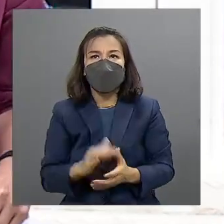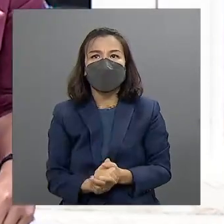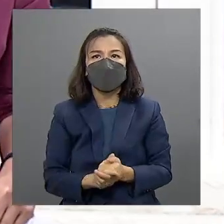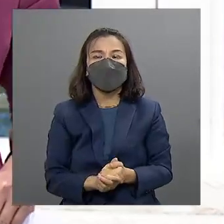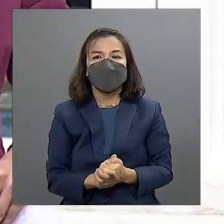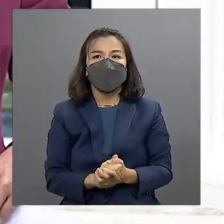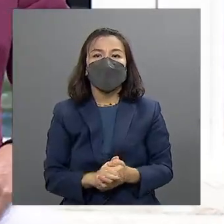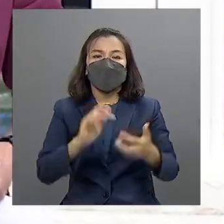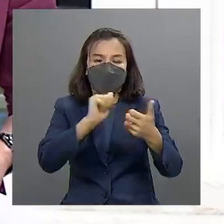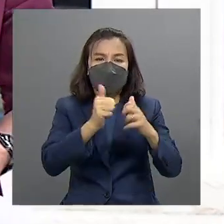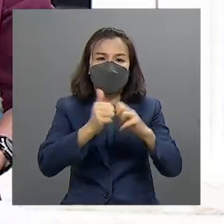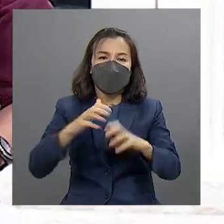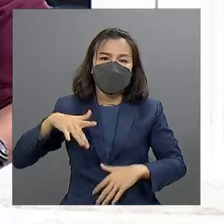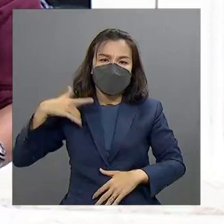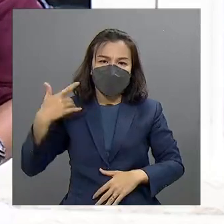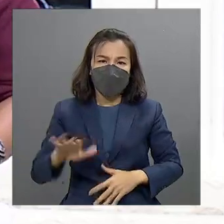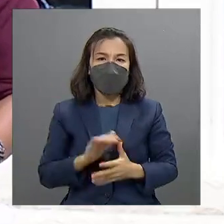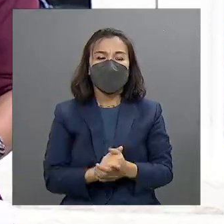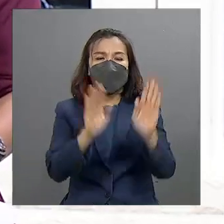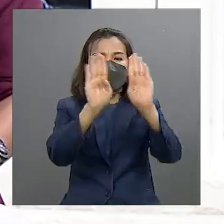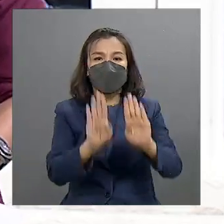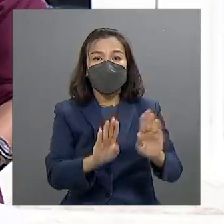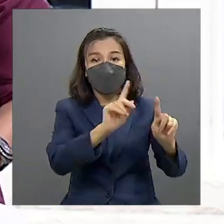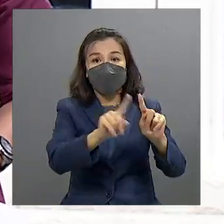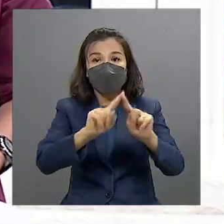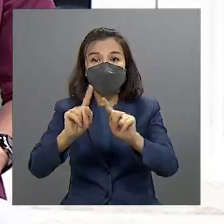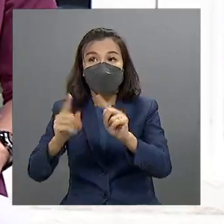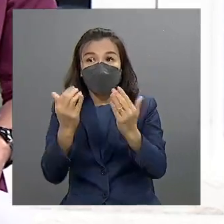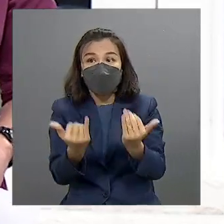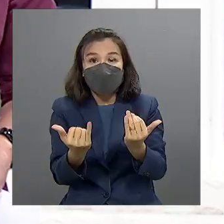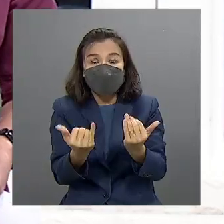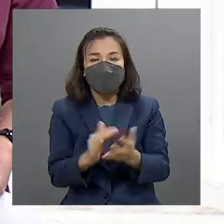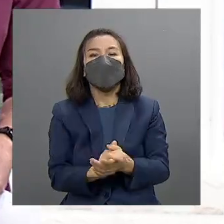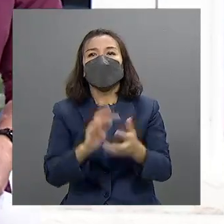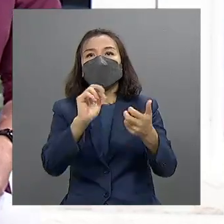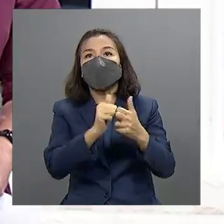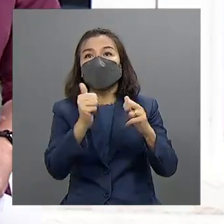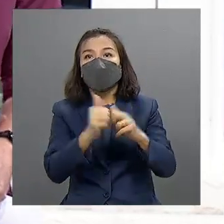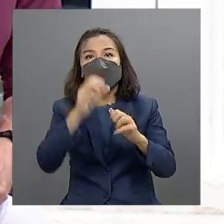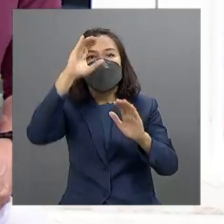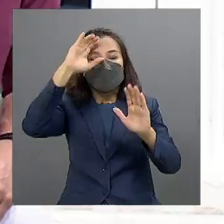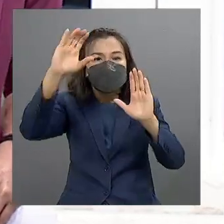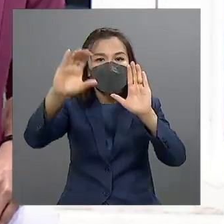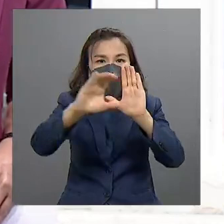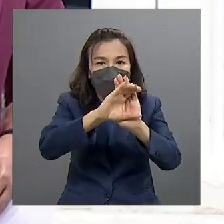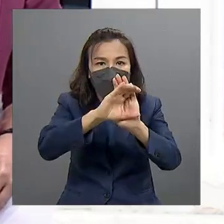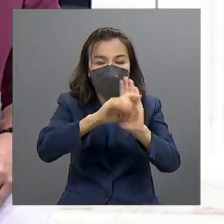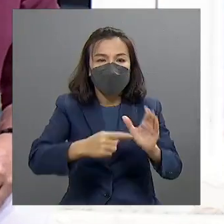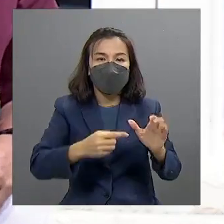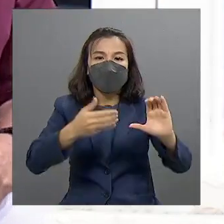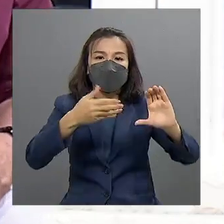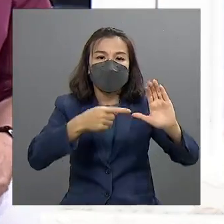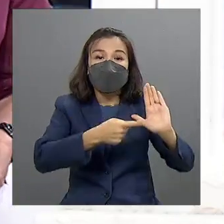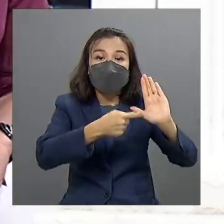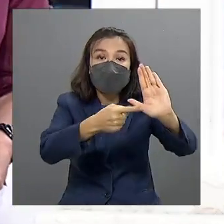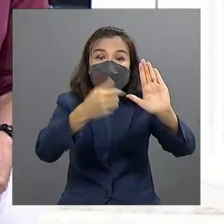ใจในหลากหายมิตินะคะตอนนี้รู้สกวจะมคามขัดข้องเรื่องของภาพนะคะอัพรมว่าเด๋วรองทุกลงไปนี้อ